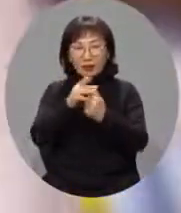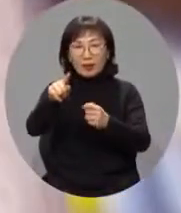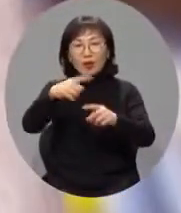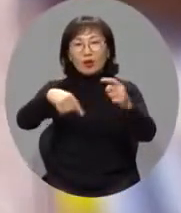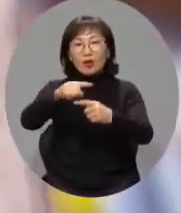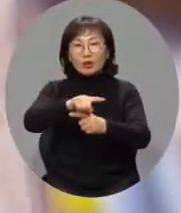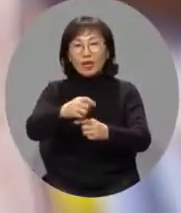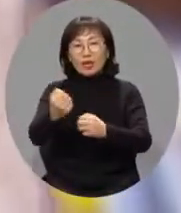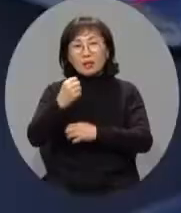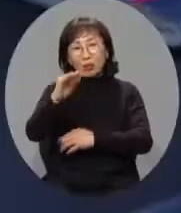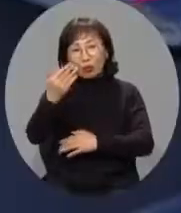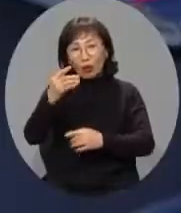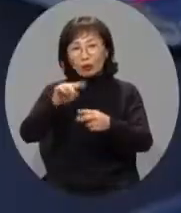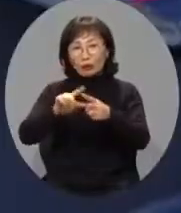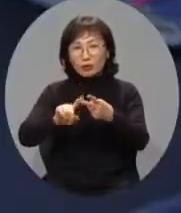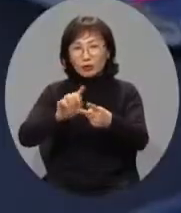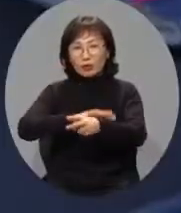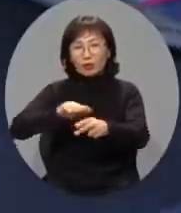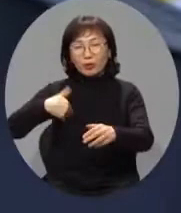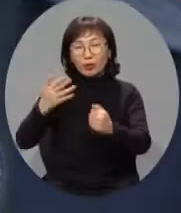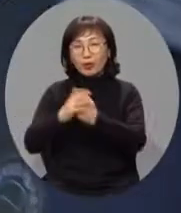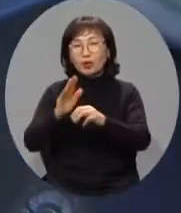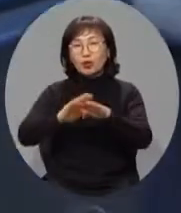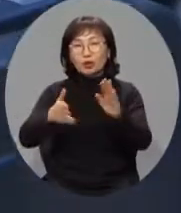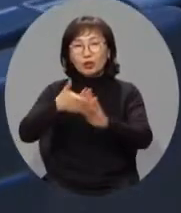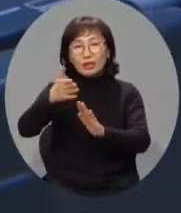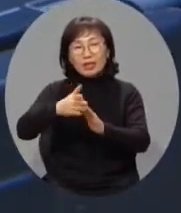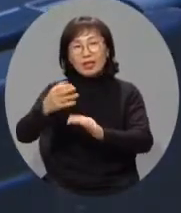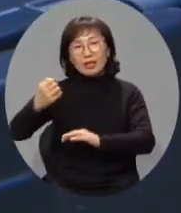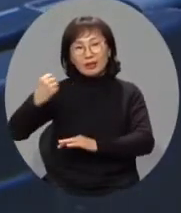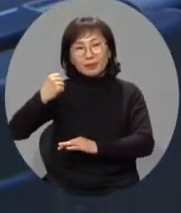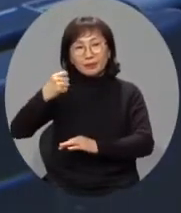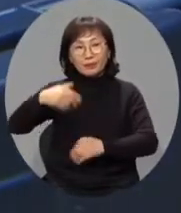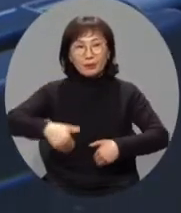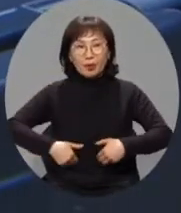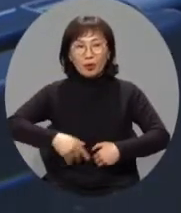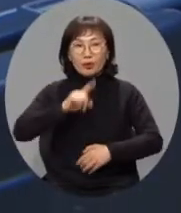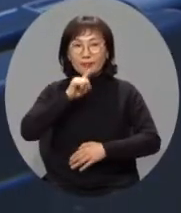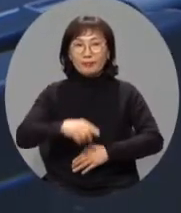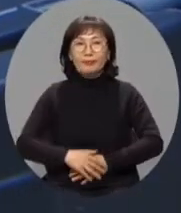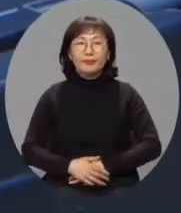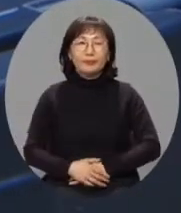있을지 전주시의 의지와 역량에 달렸습니다. MBC 뉴스 한범수입니다.